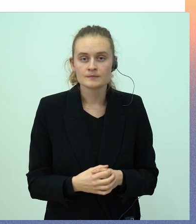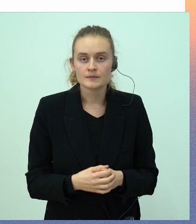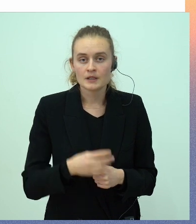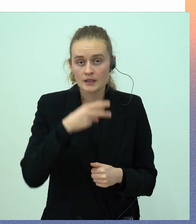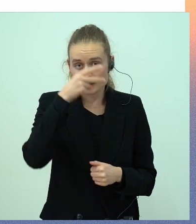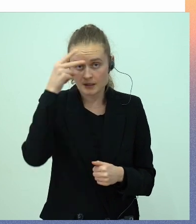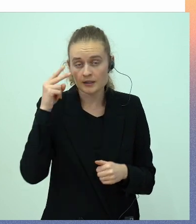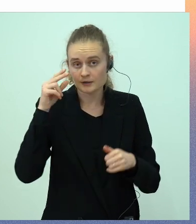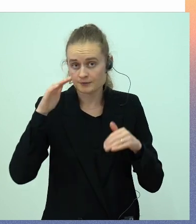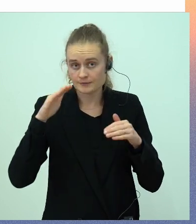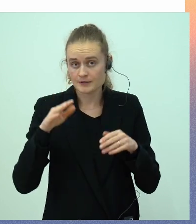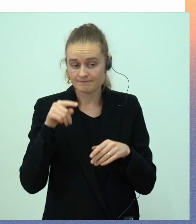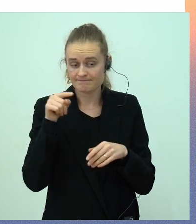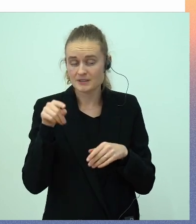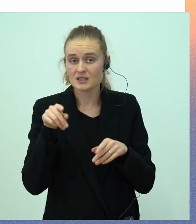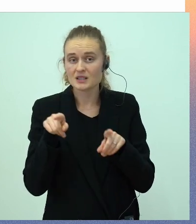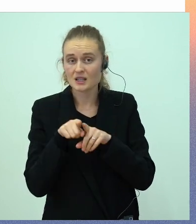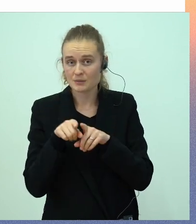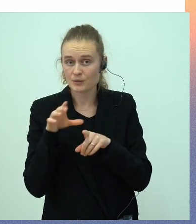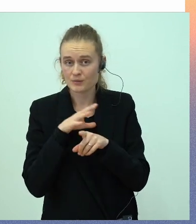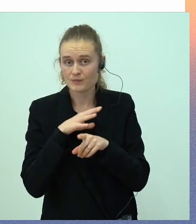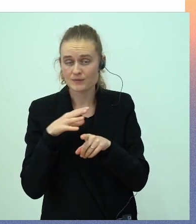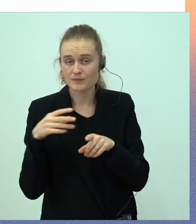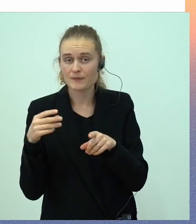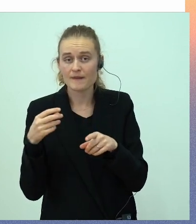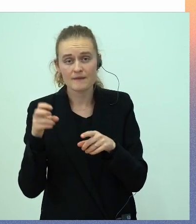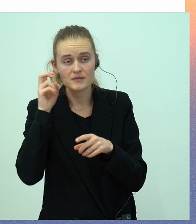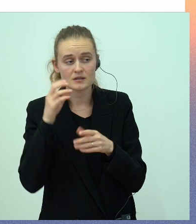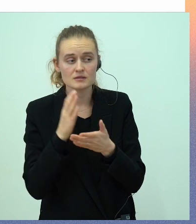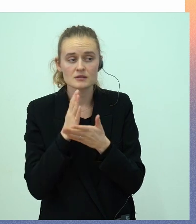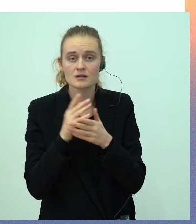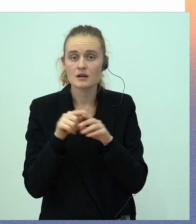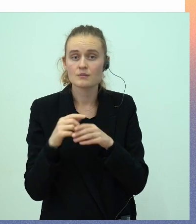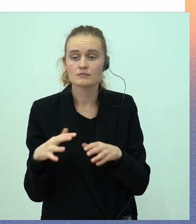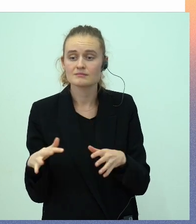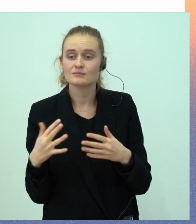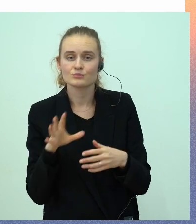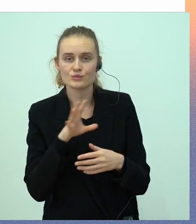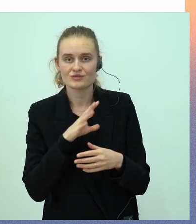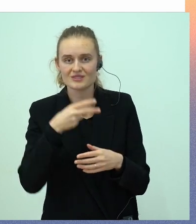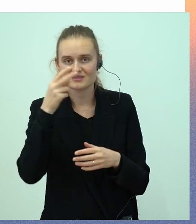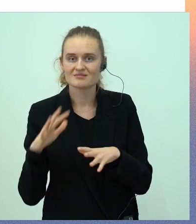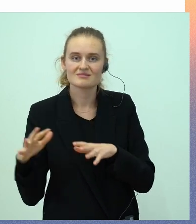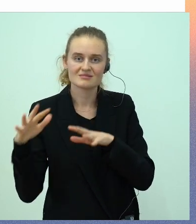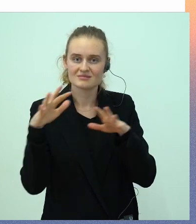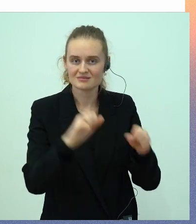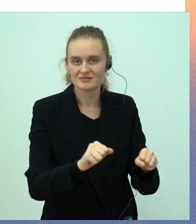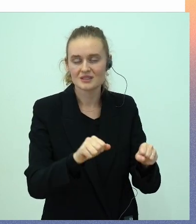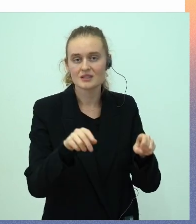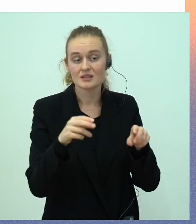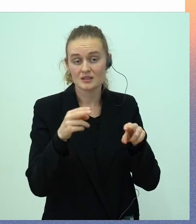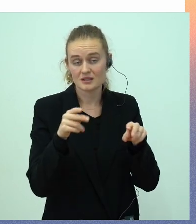Lietuva taip pat buvo ta šalis, kuriai teko susidurti su skirtingais okupantais. Jūs suprantate ir su kuo susidūrė ir